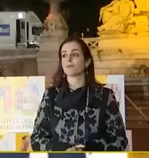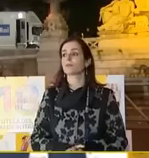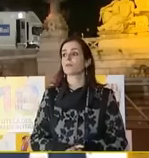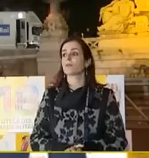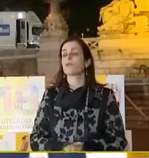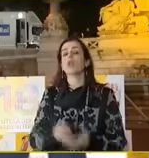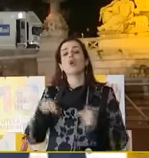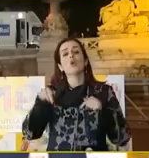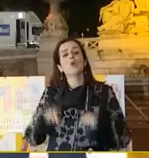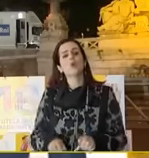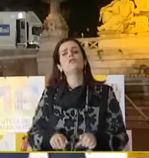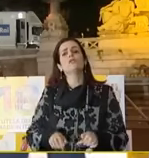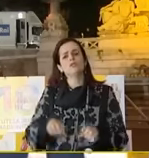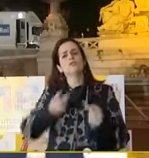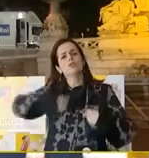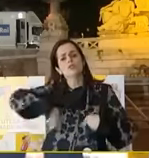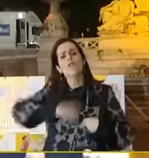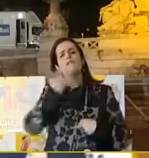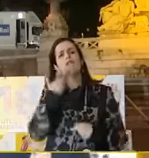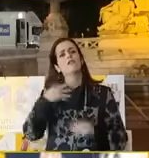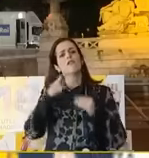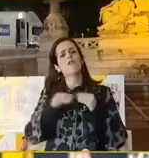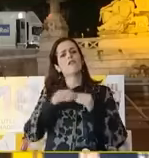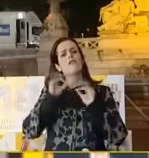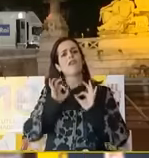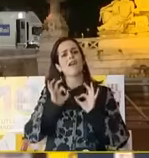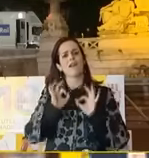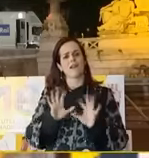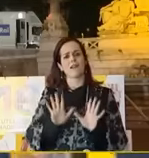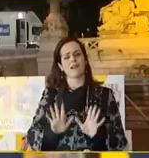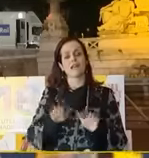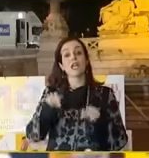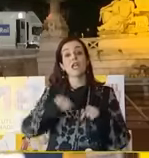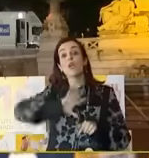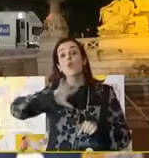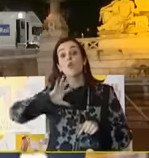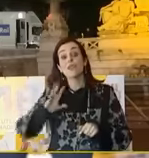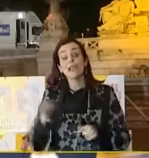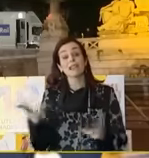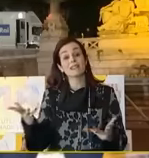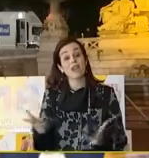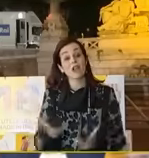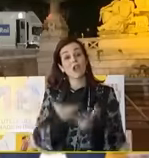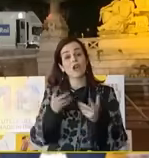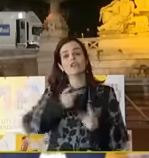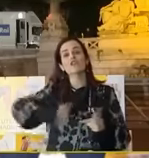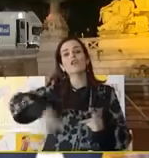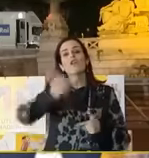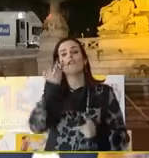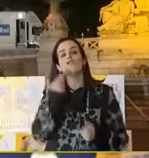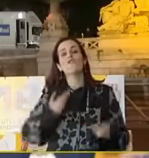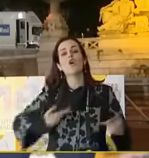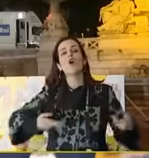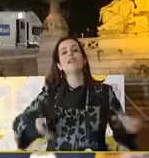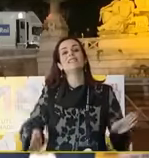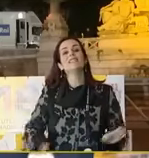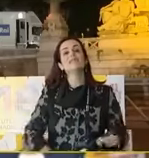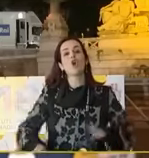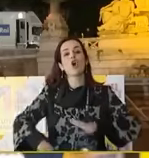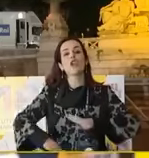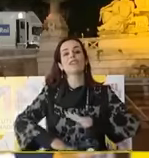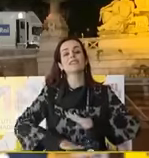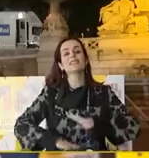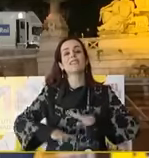e questo sarà fatto. E un'altra cosa che faremo sarà creare uno sportello di aiuto